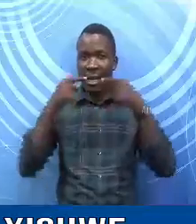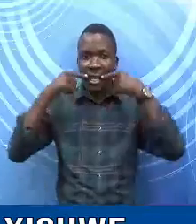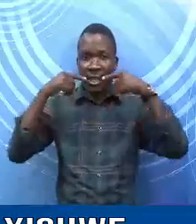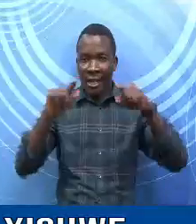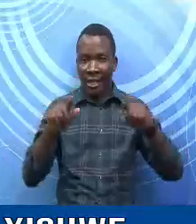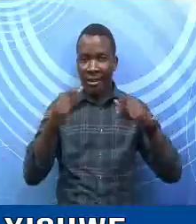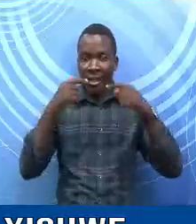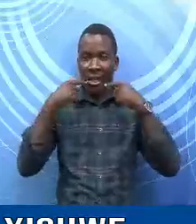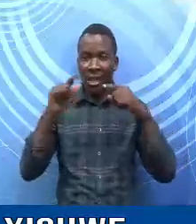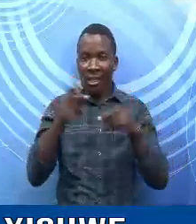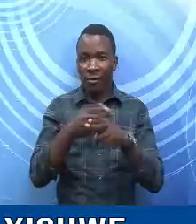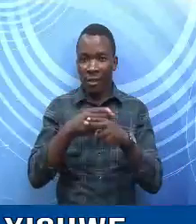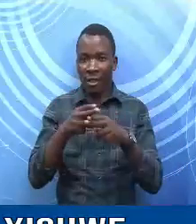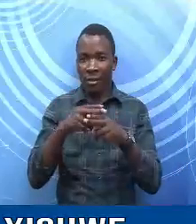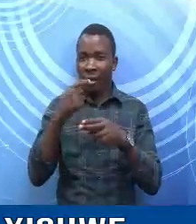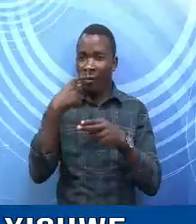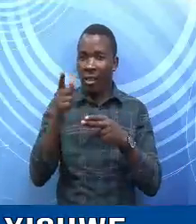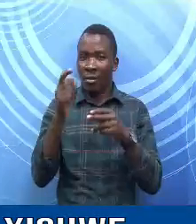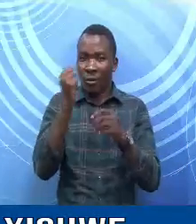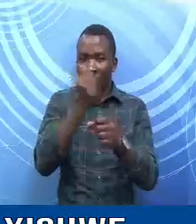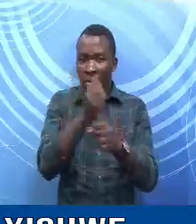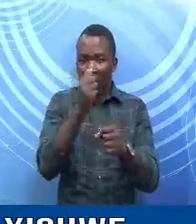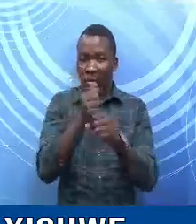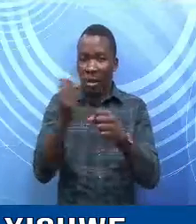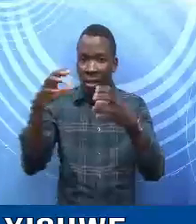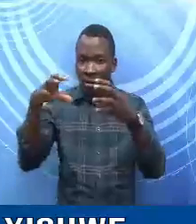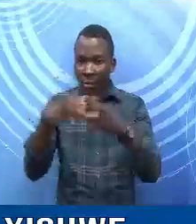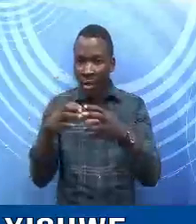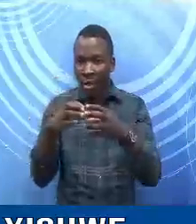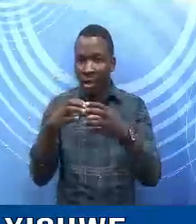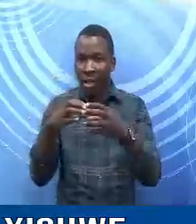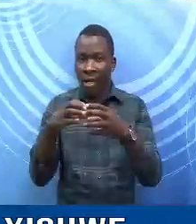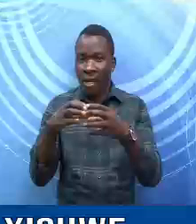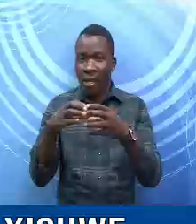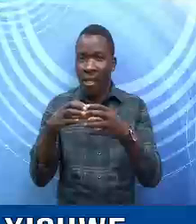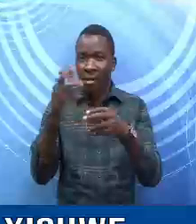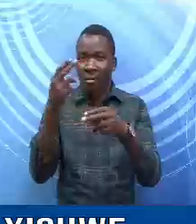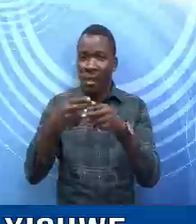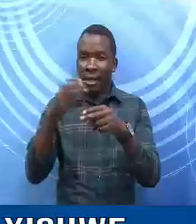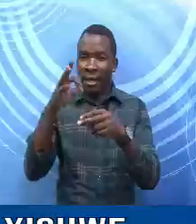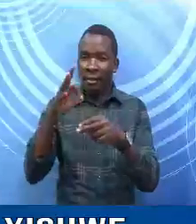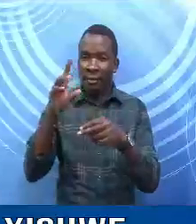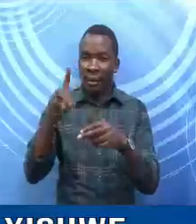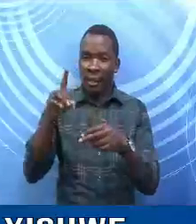mu kanya rikaba rivuga yuko ibi byaba byakozwe n'umutwe ndetse n'abarwanyi ba FDLR.